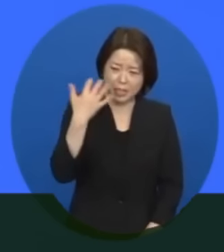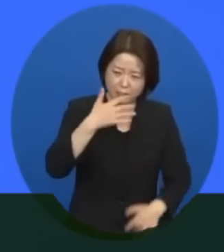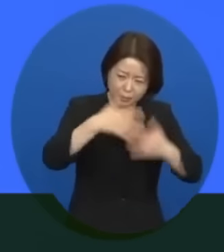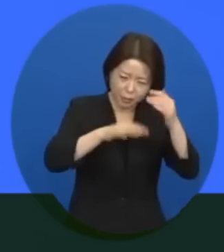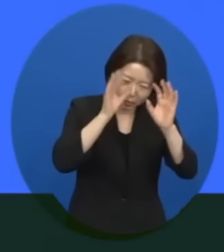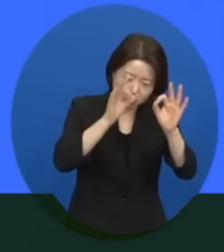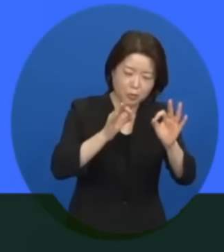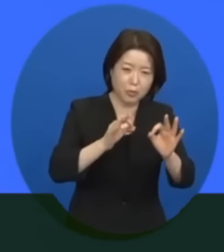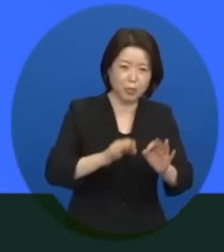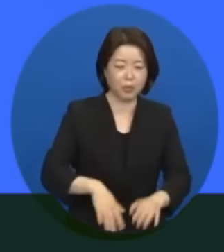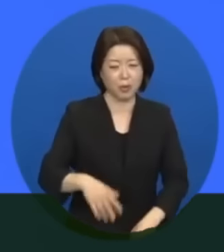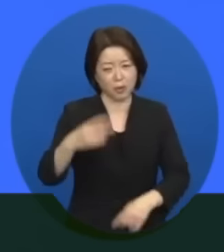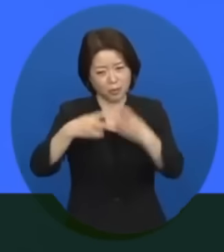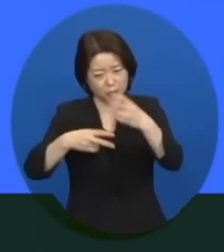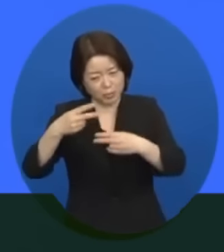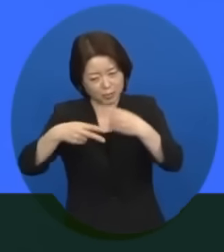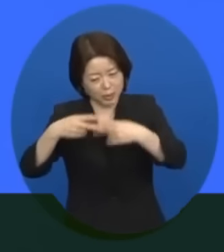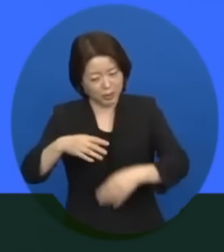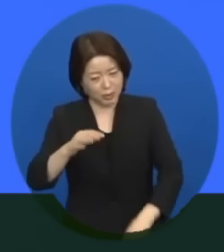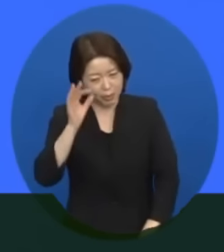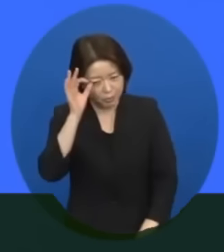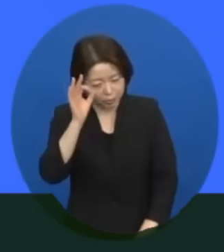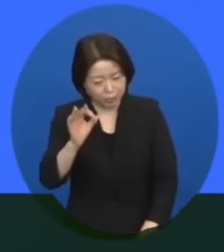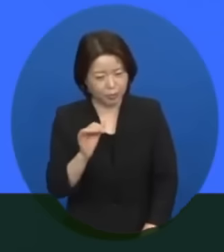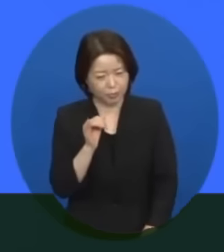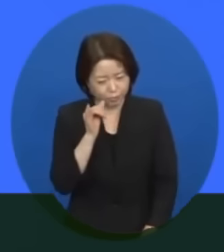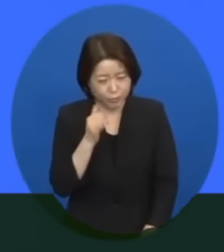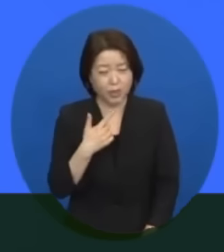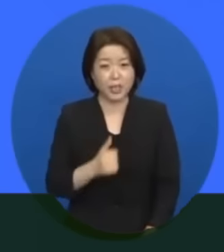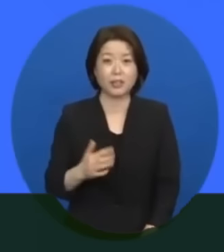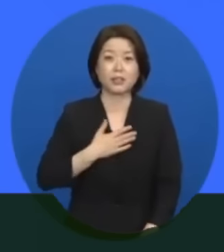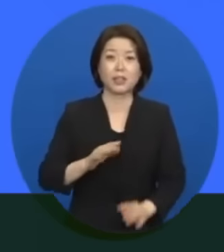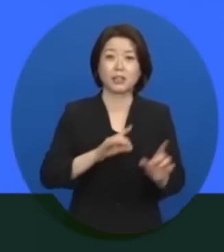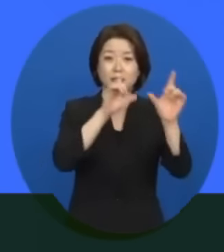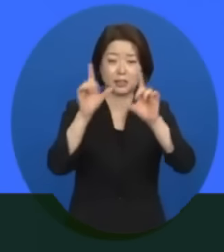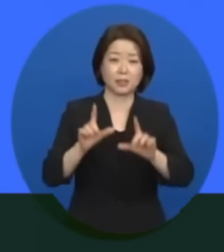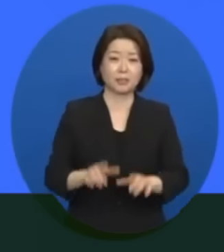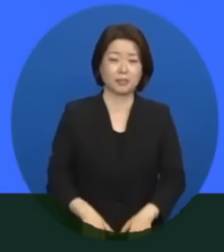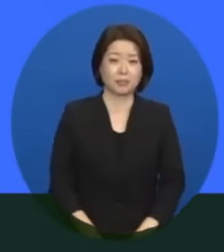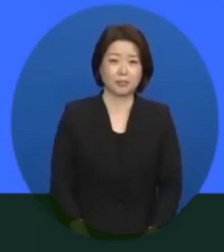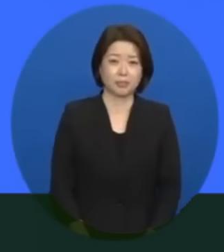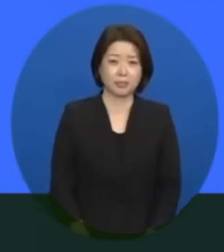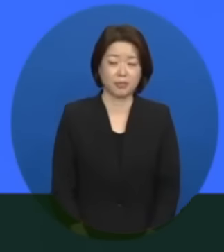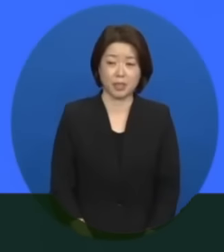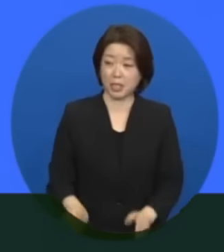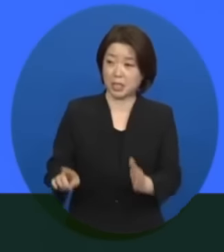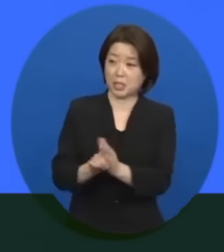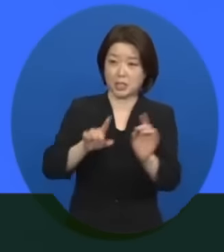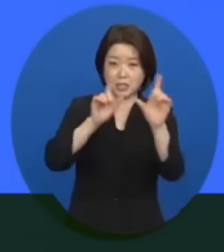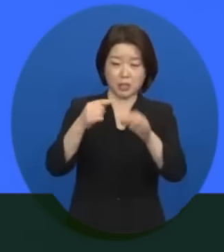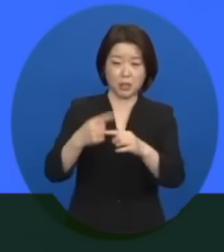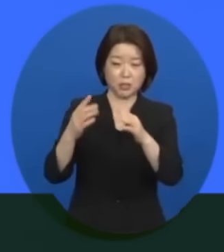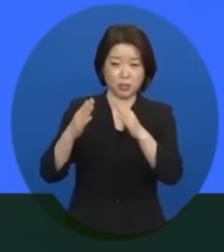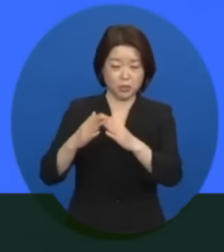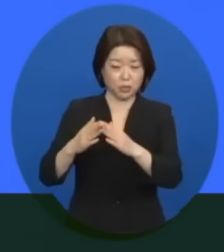미디어에 중독되어 있던 나의 삶 그죠 신앙생활은 주일에 교회가는게